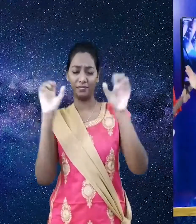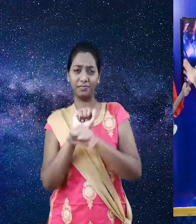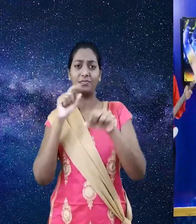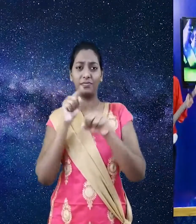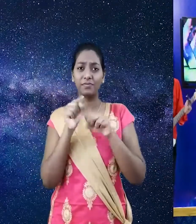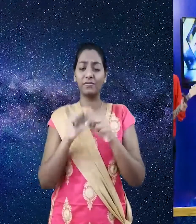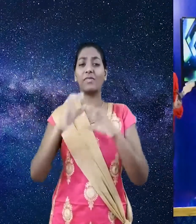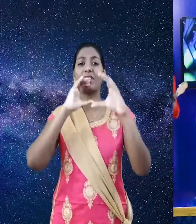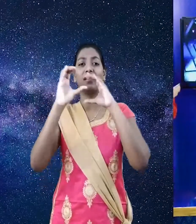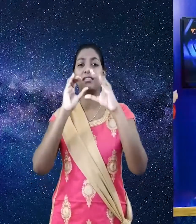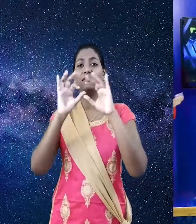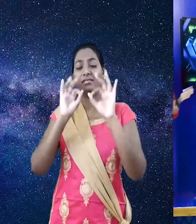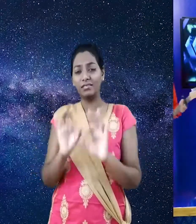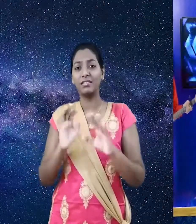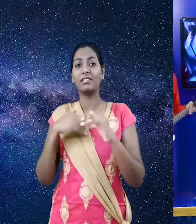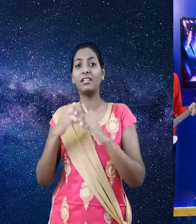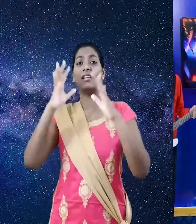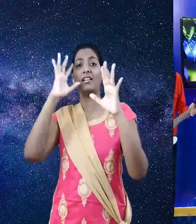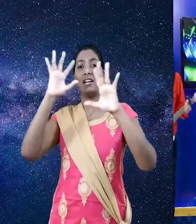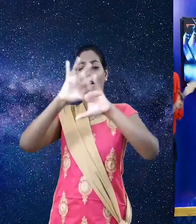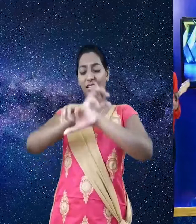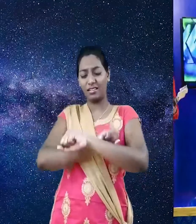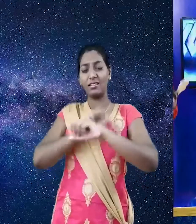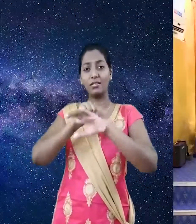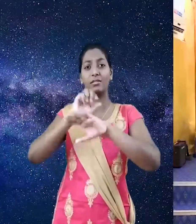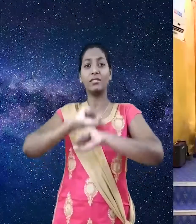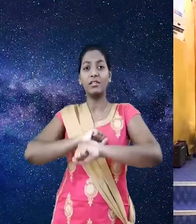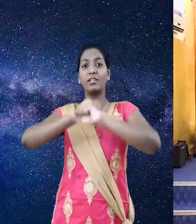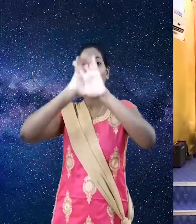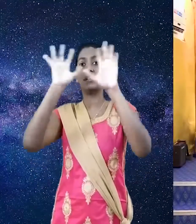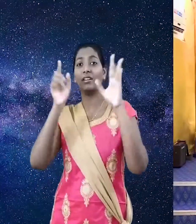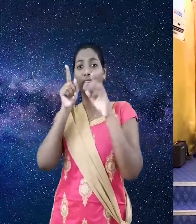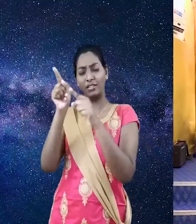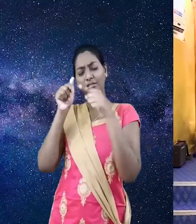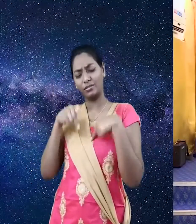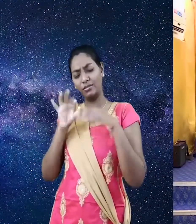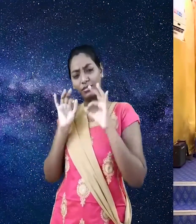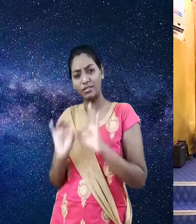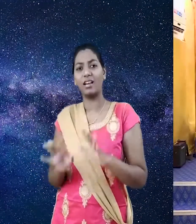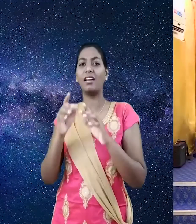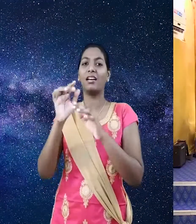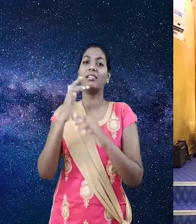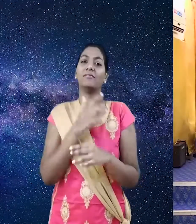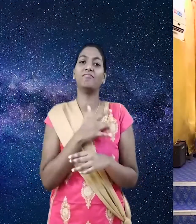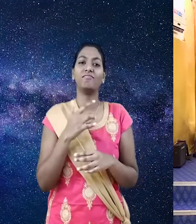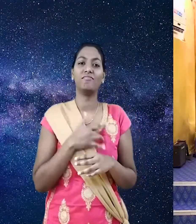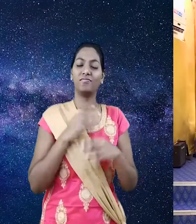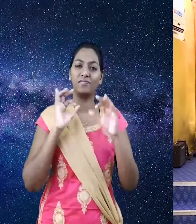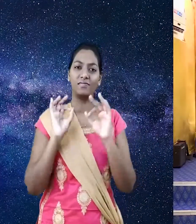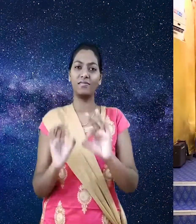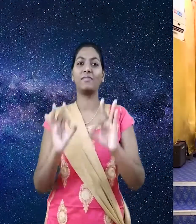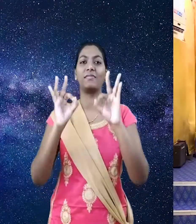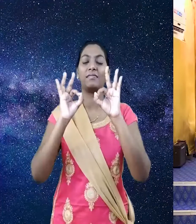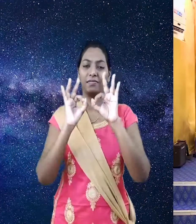वाला वाचा रखने वाला अंधेरे में प्रकाश ओ प्रभु यही तू है